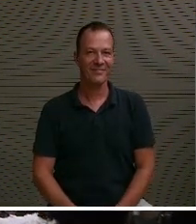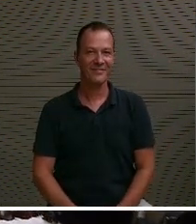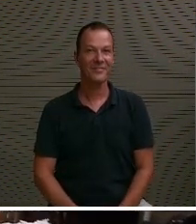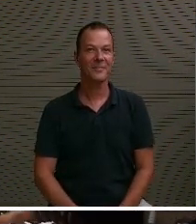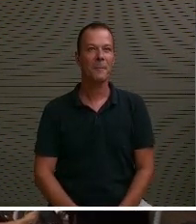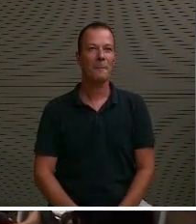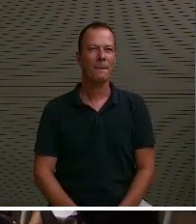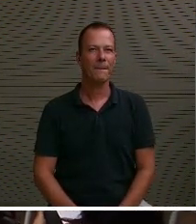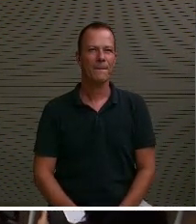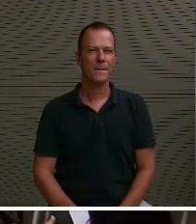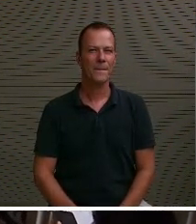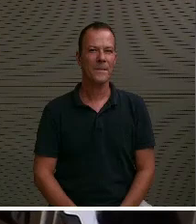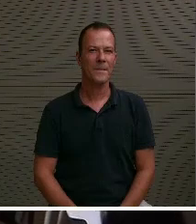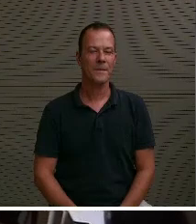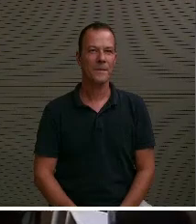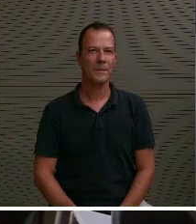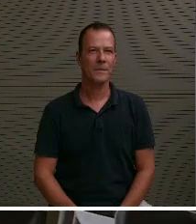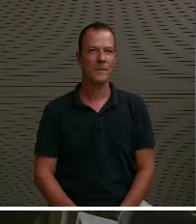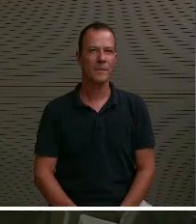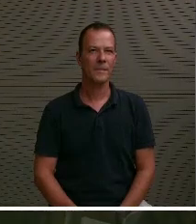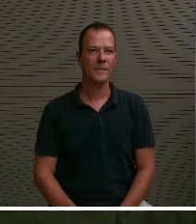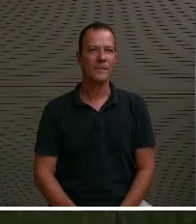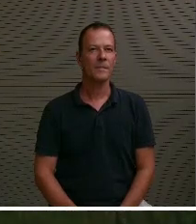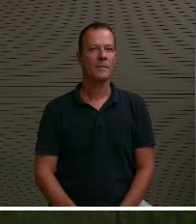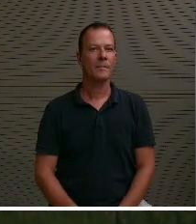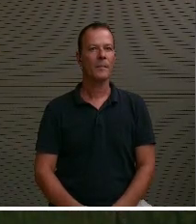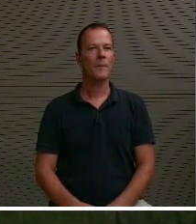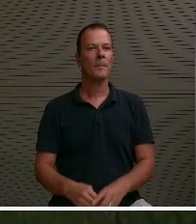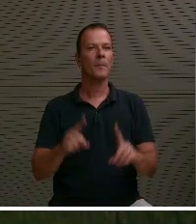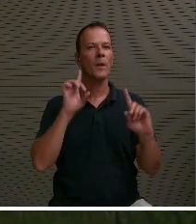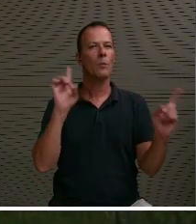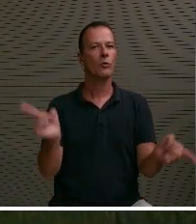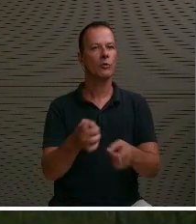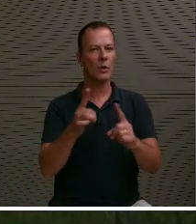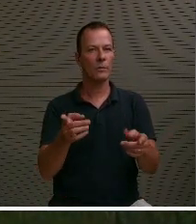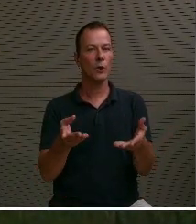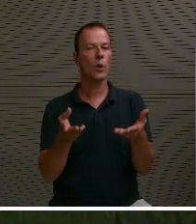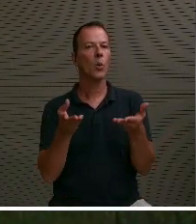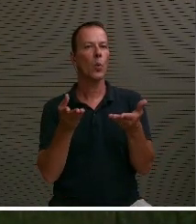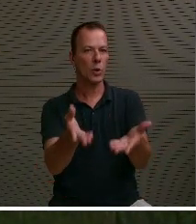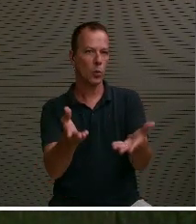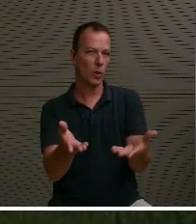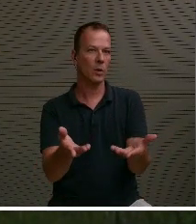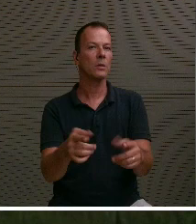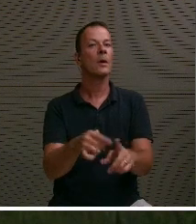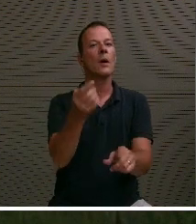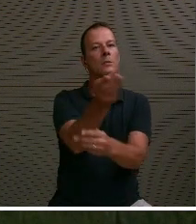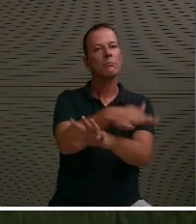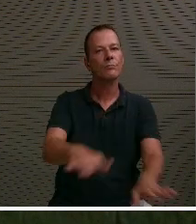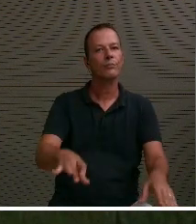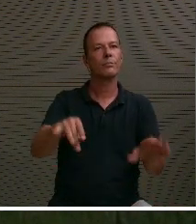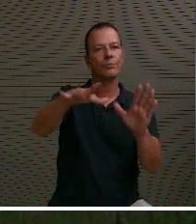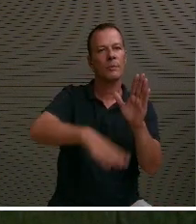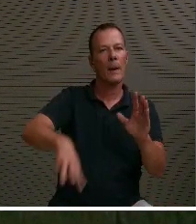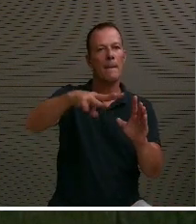Ce petit film veut montrer comment la musique a aidé et peut continuer à aider les enfants de la province